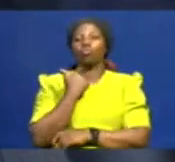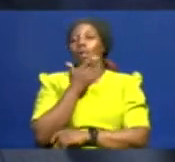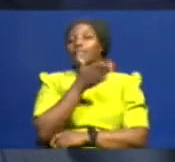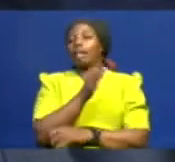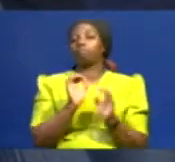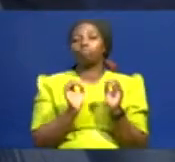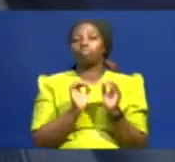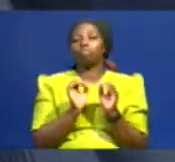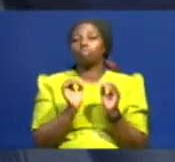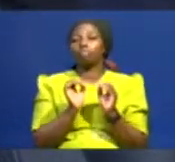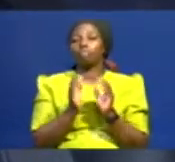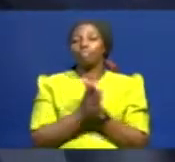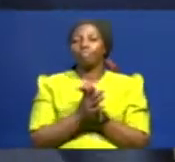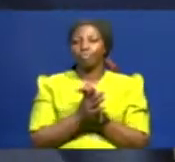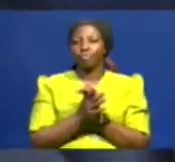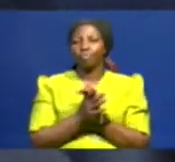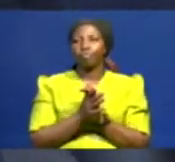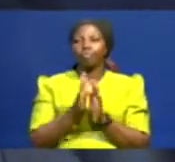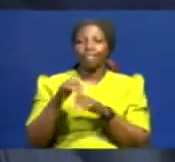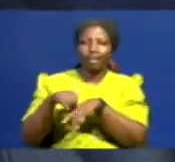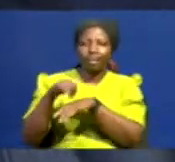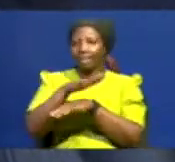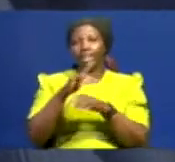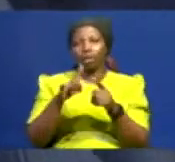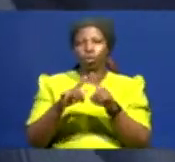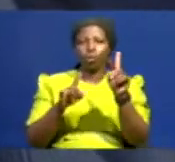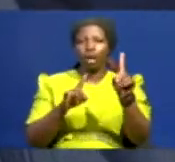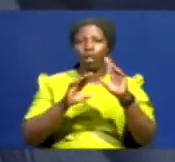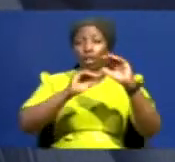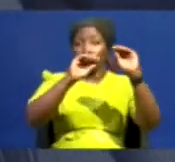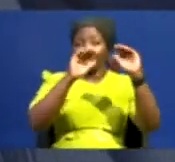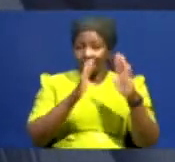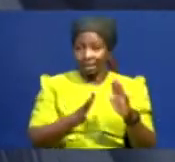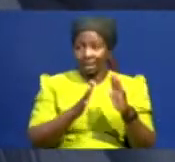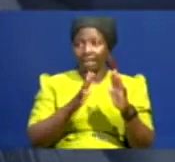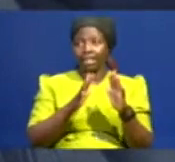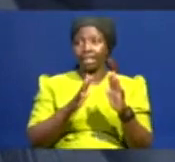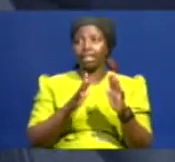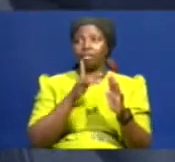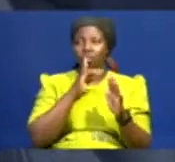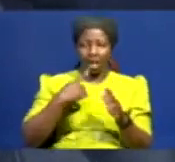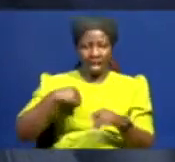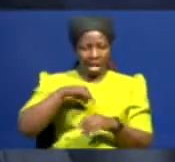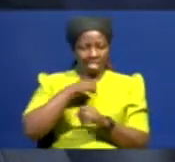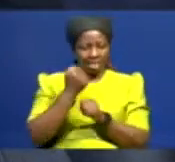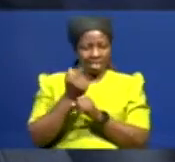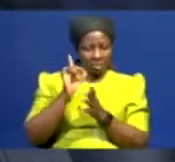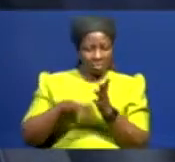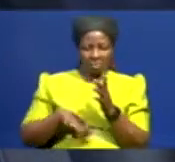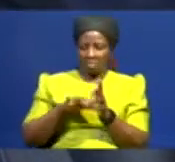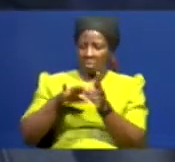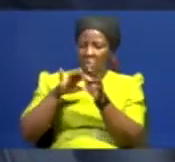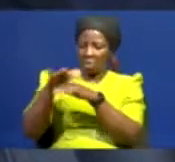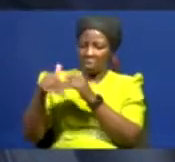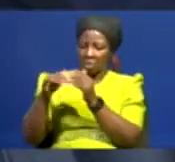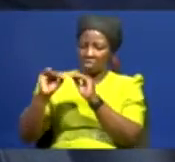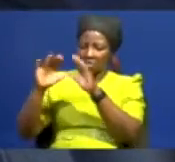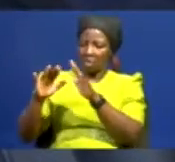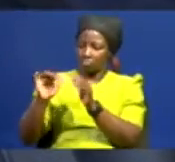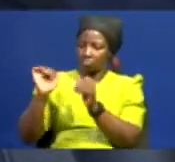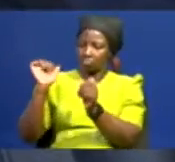there, being sent to one of the phones of the teachers. So what we did was to arrest them and brought them